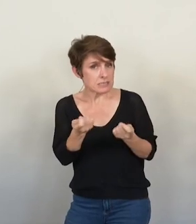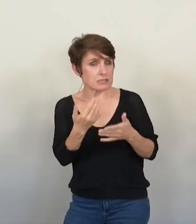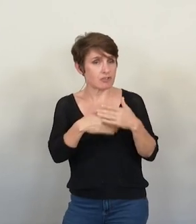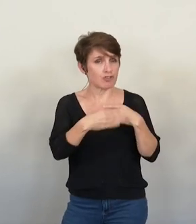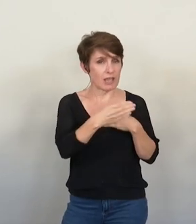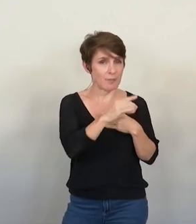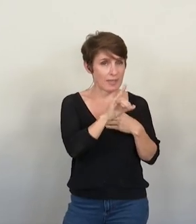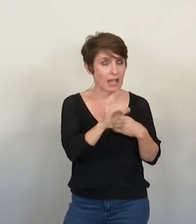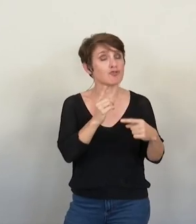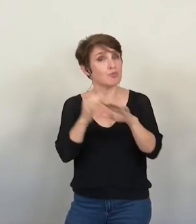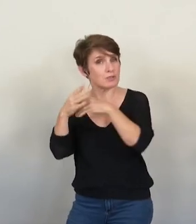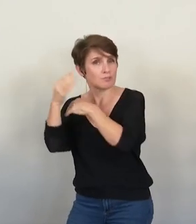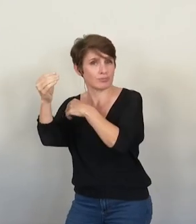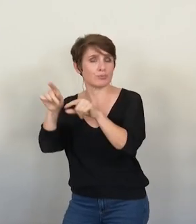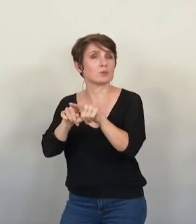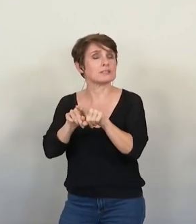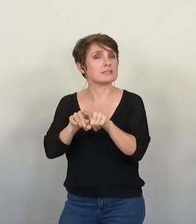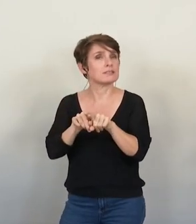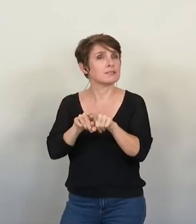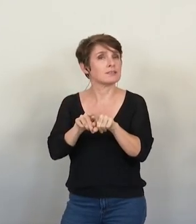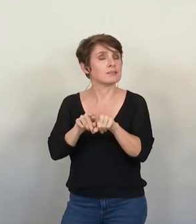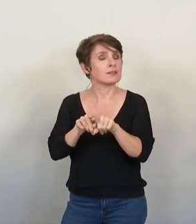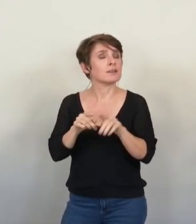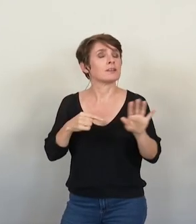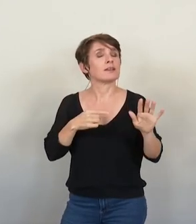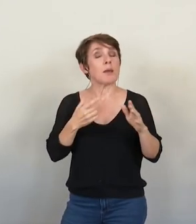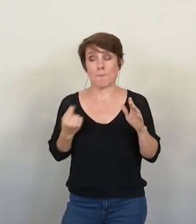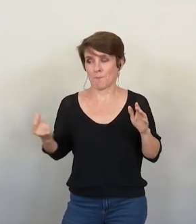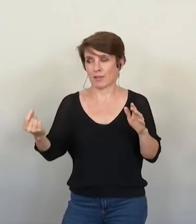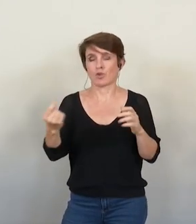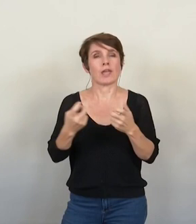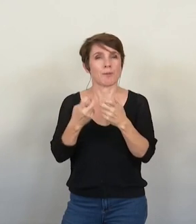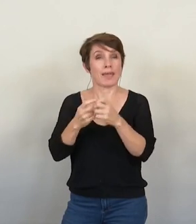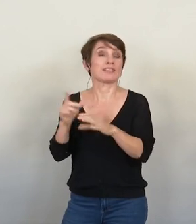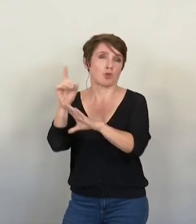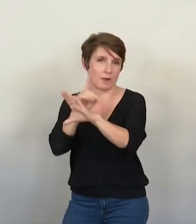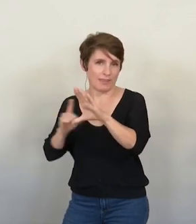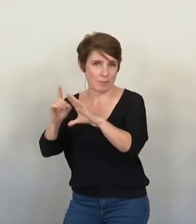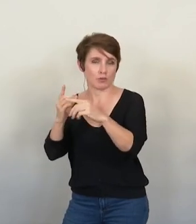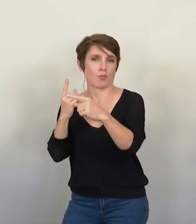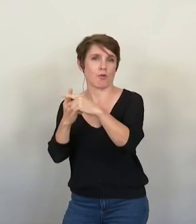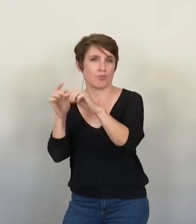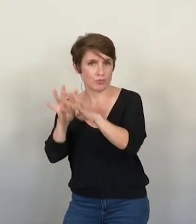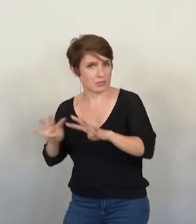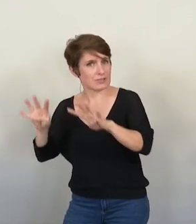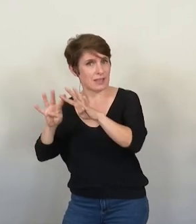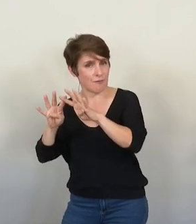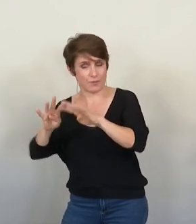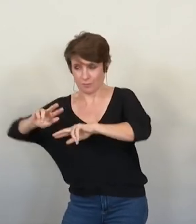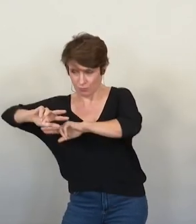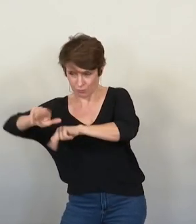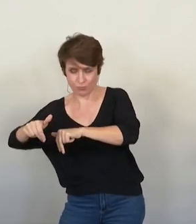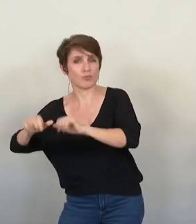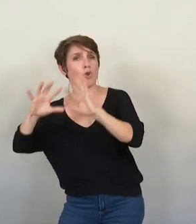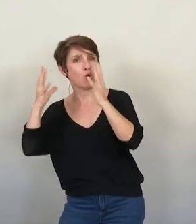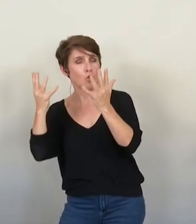pas oublier que on est aussi inséré avec nos partenaires notamment le département et la CAF dans des conventions plus globales